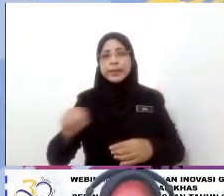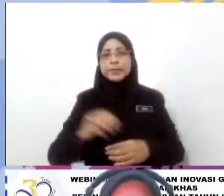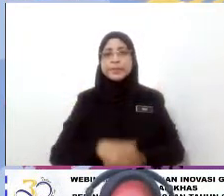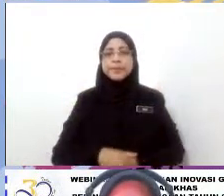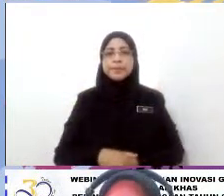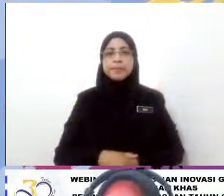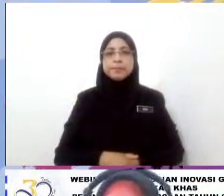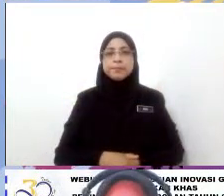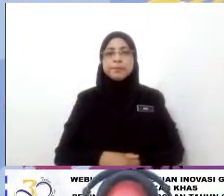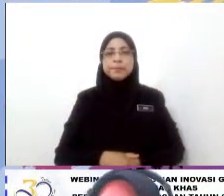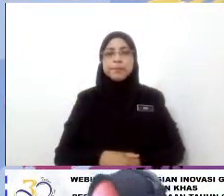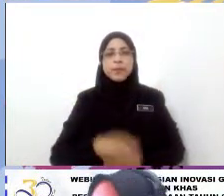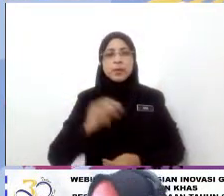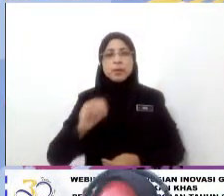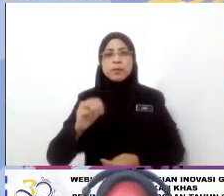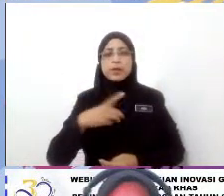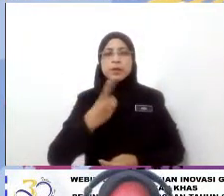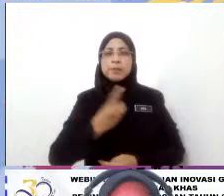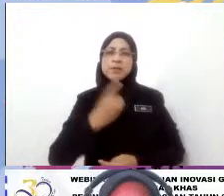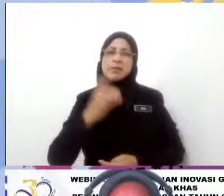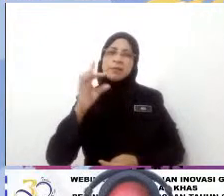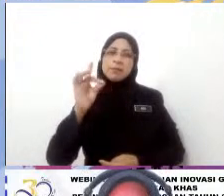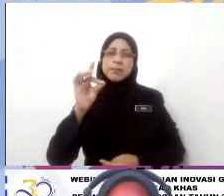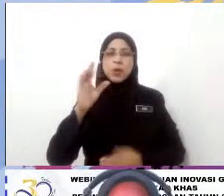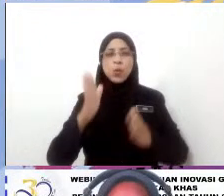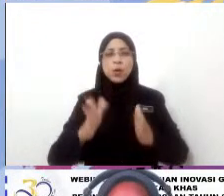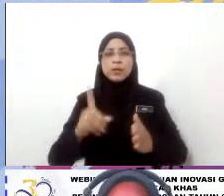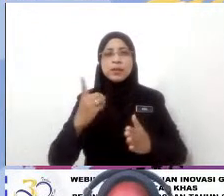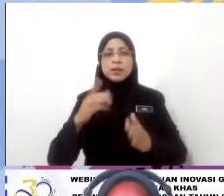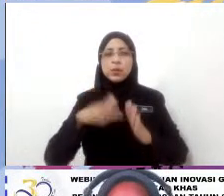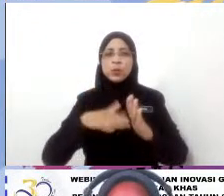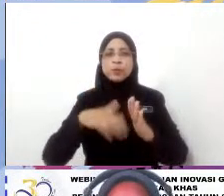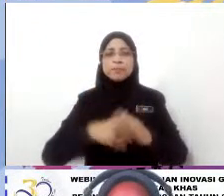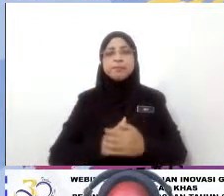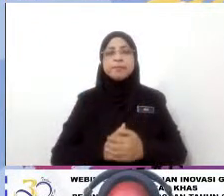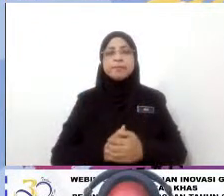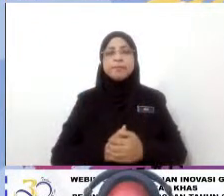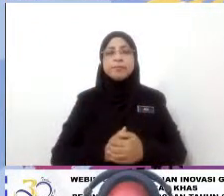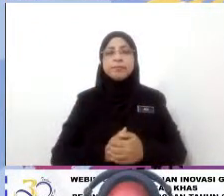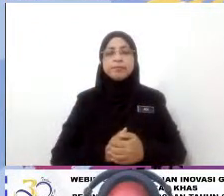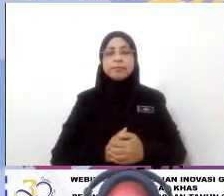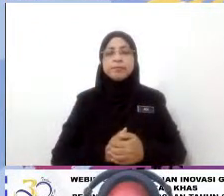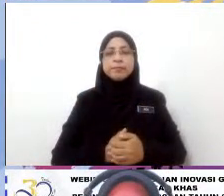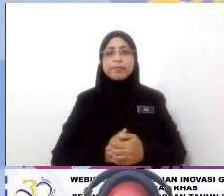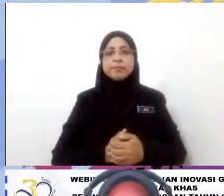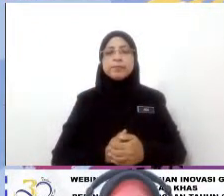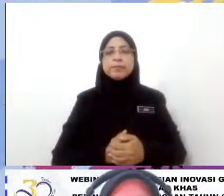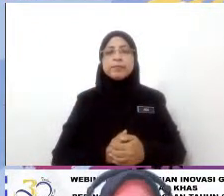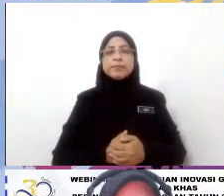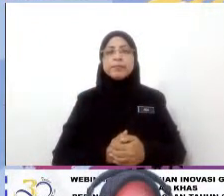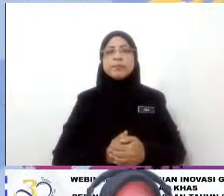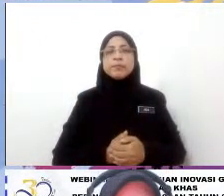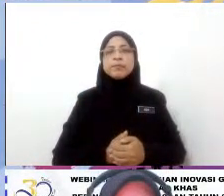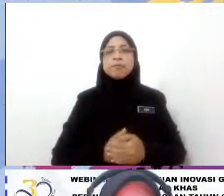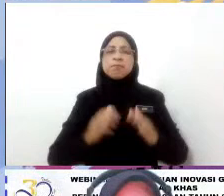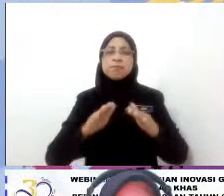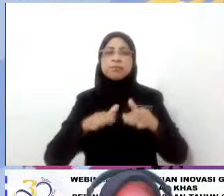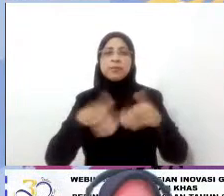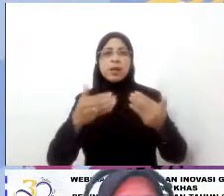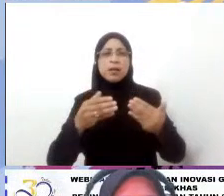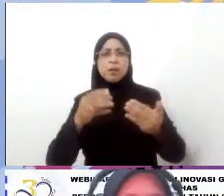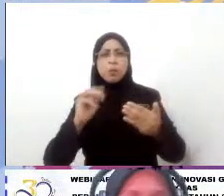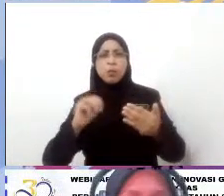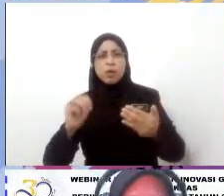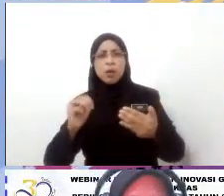Sebab murid kami pun selalunya 5 hingga 8 orang saja. Bagaimana penerimaan murid semasa menggunakan inovasi guru-guru ini? Adakah